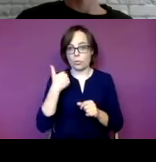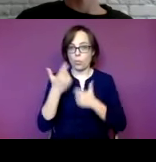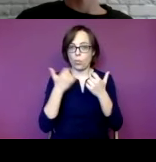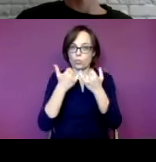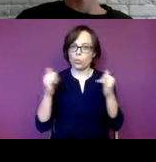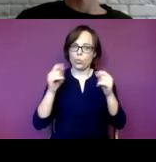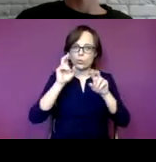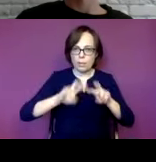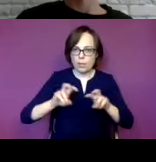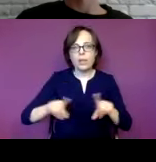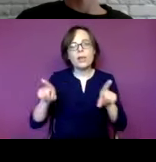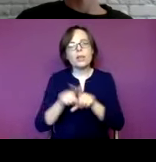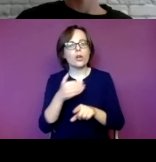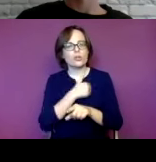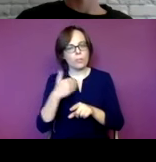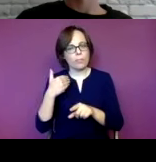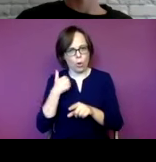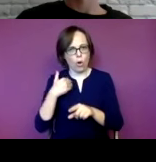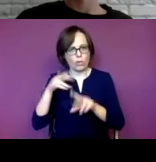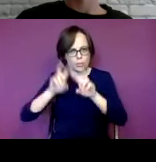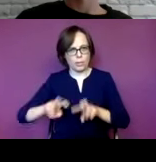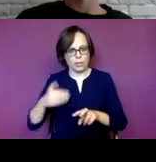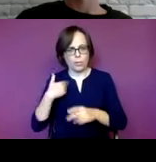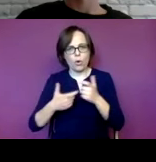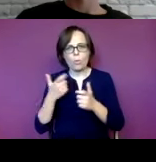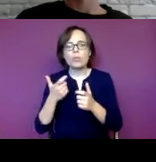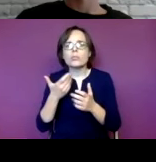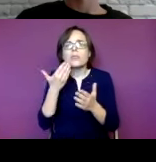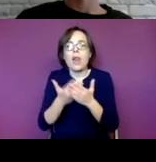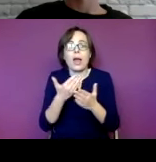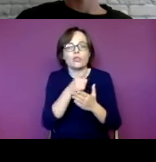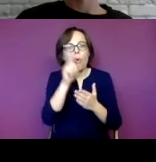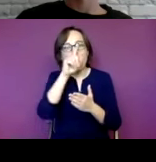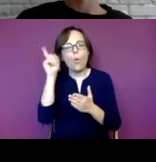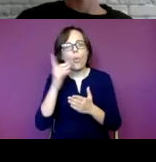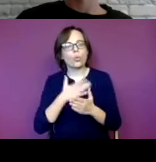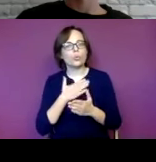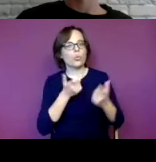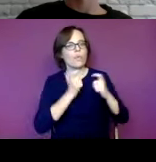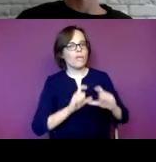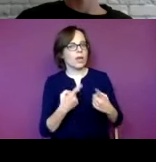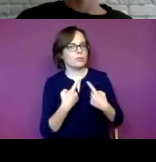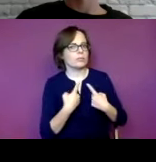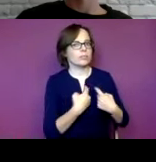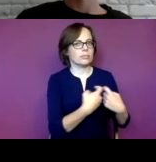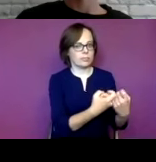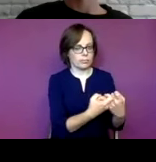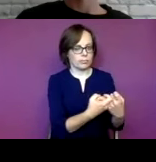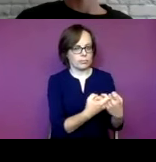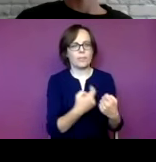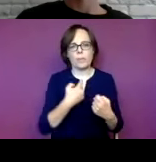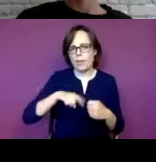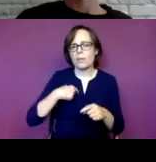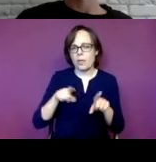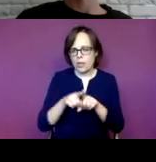prawda, podkreślało, jakie elementy, no, są tym elementem przyciągającym. I to również z tych naszych badań, no, które prowadziliśmy również nad